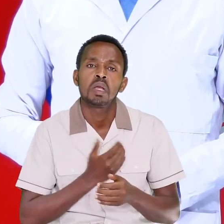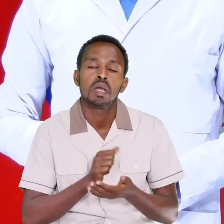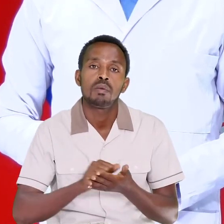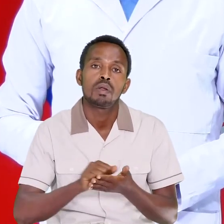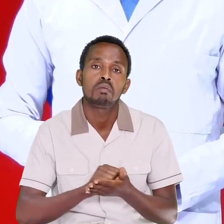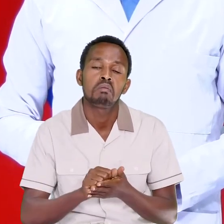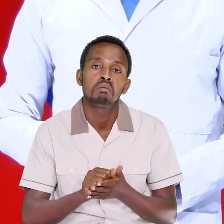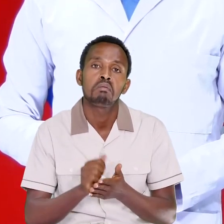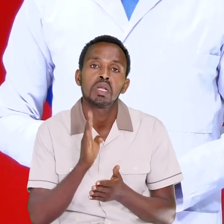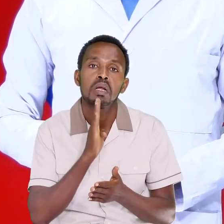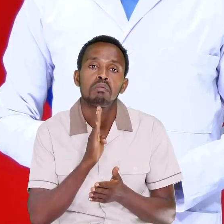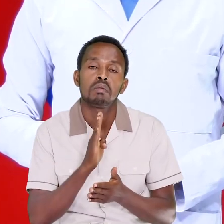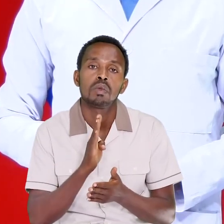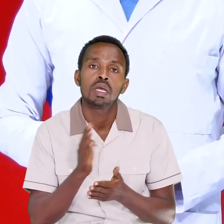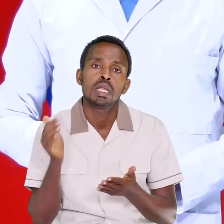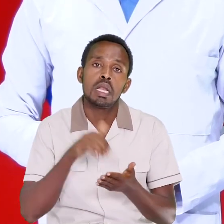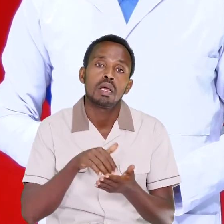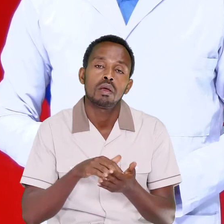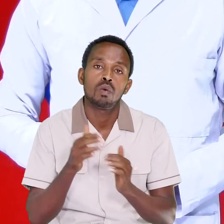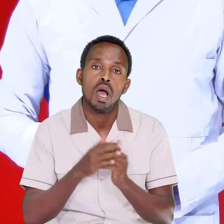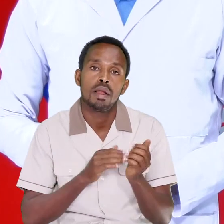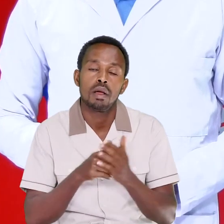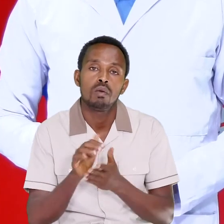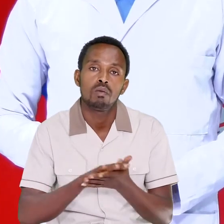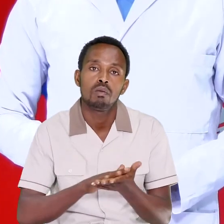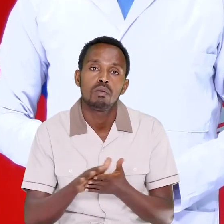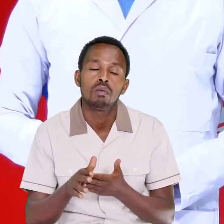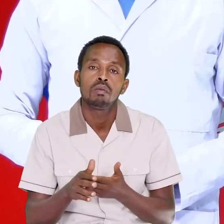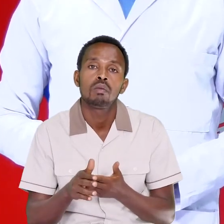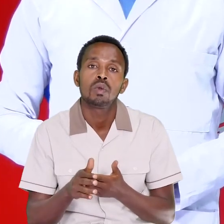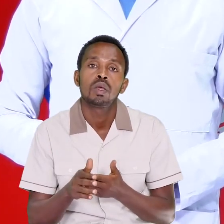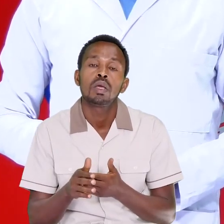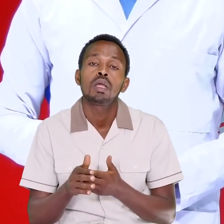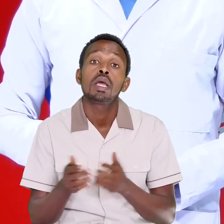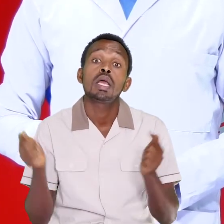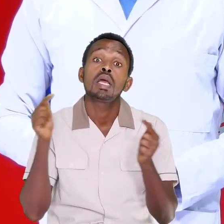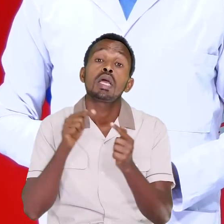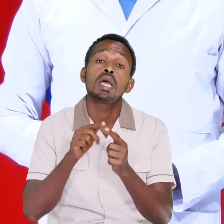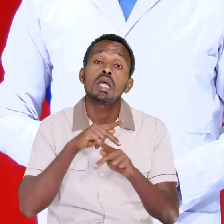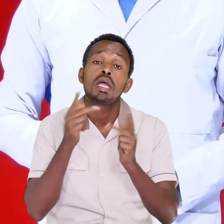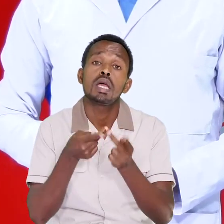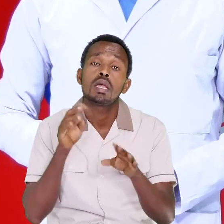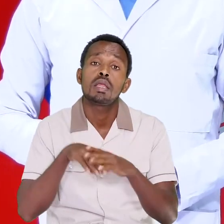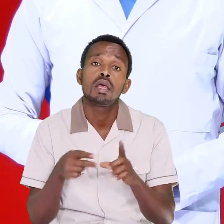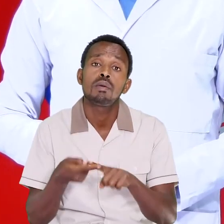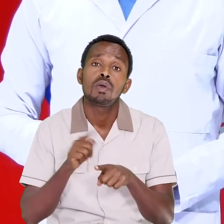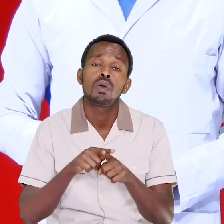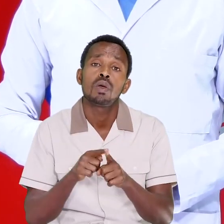saamunaadhaan bishaaniin deddeebinee haa dhiqannu. Hanga daree keessatti deebinee wal arginutti